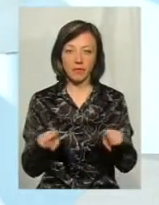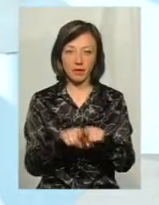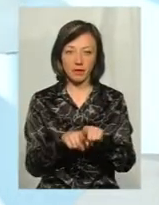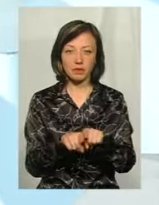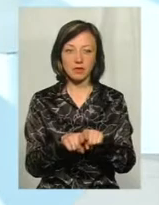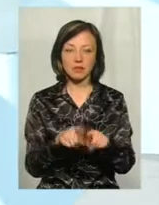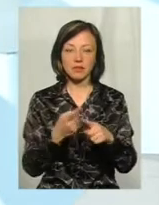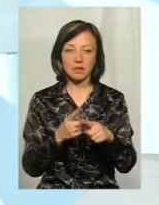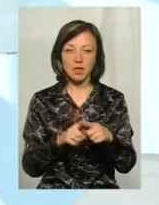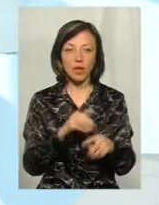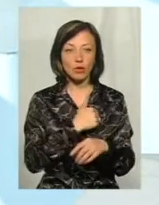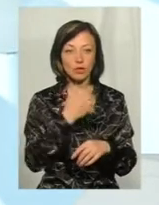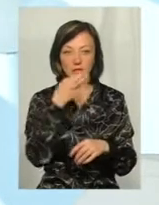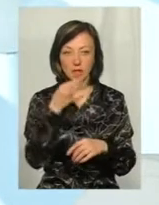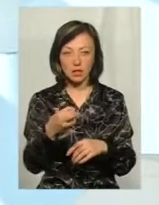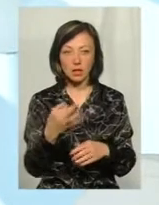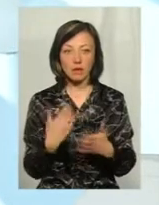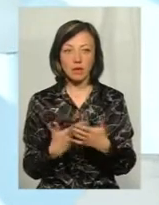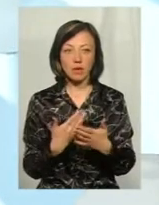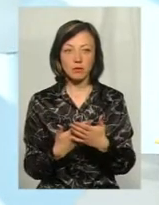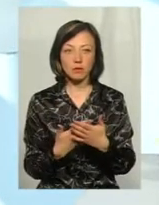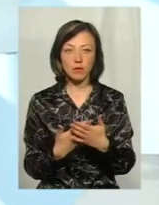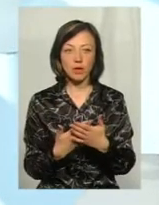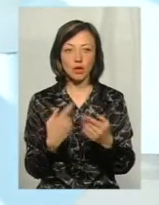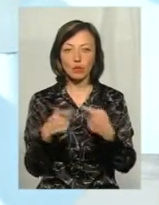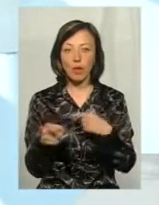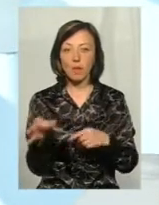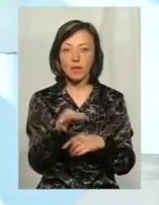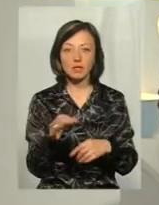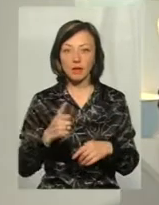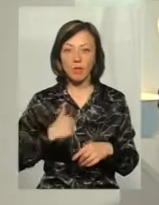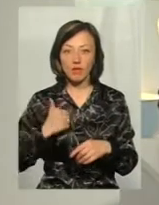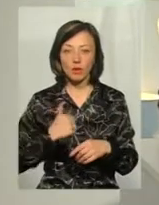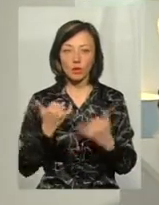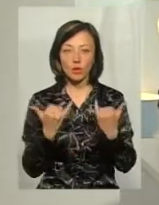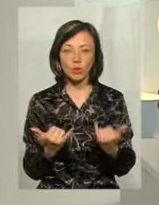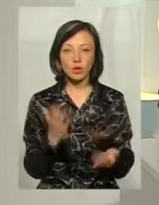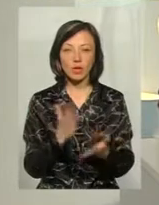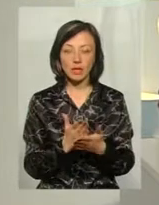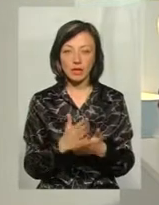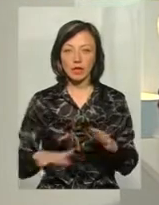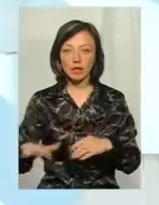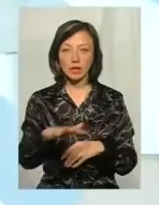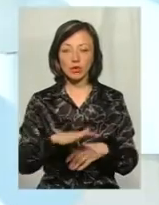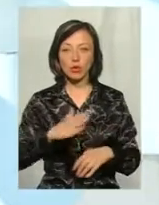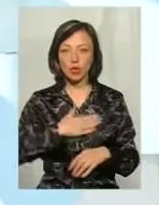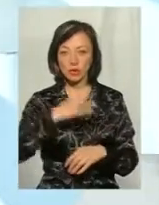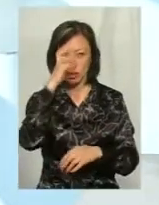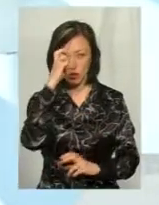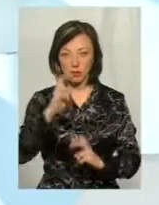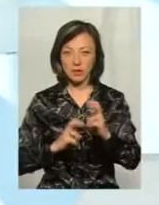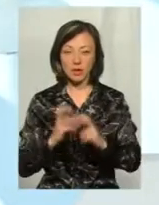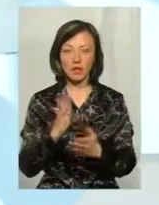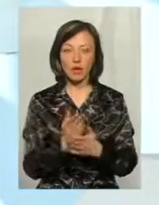значить, загасили ці пожежі. Я вам хочу сказати, що, мабуть, в других областях і не похваляться тим, що у нас сьогодні є на території наших державних підприємств